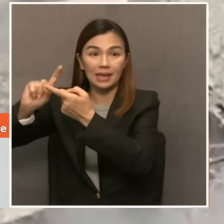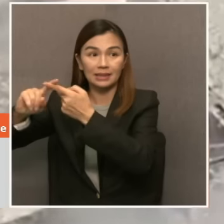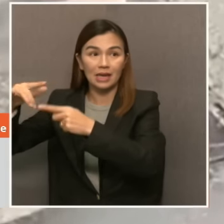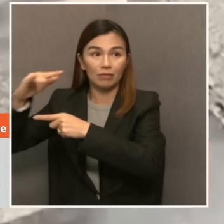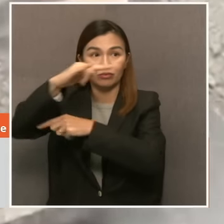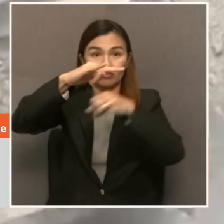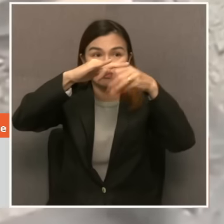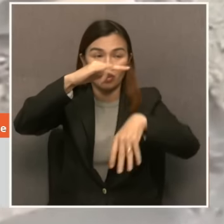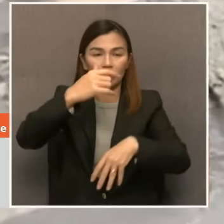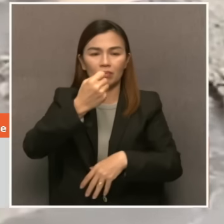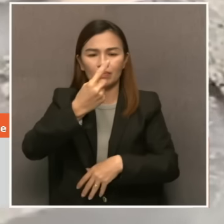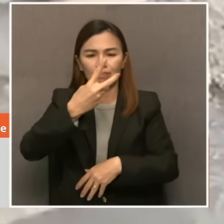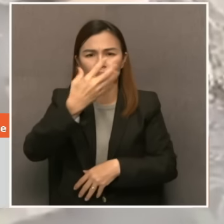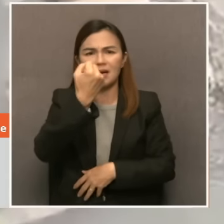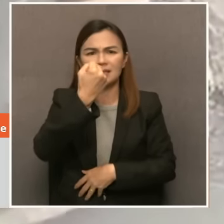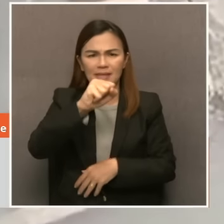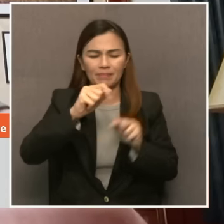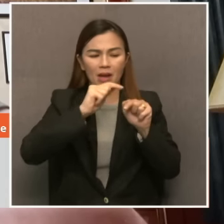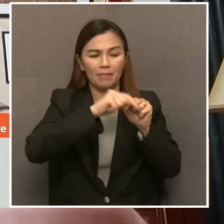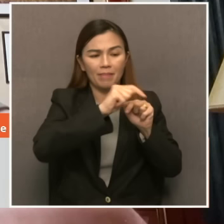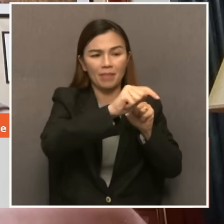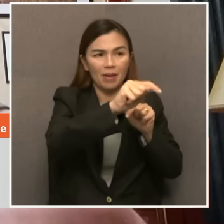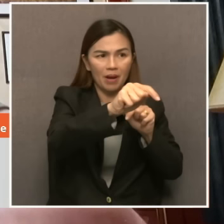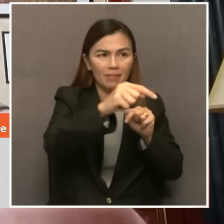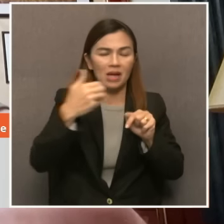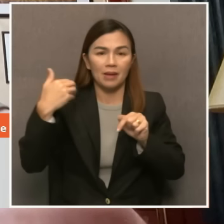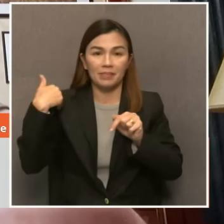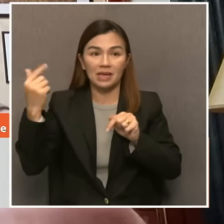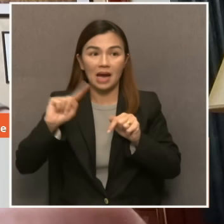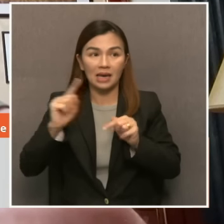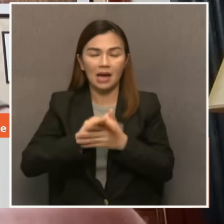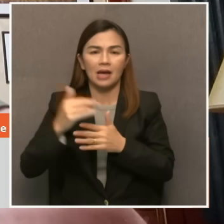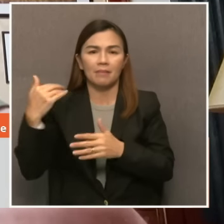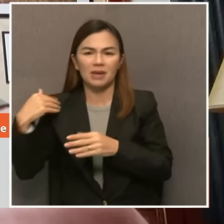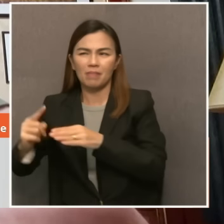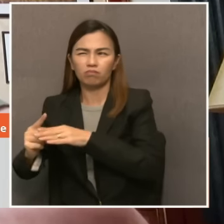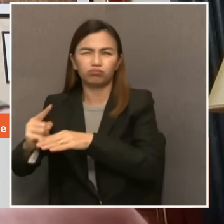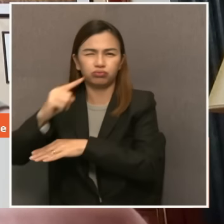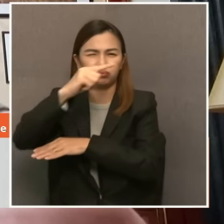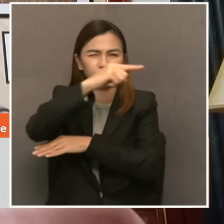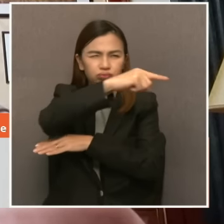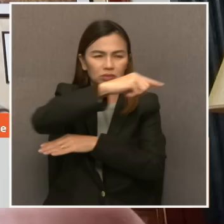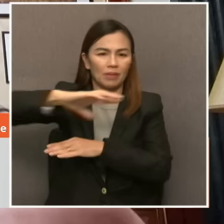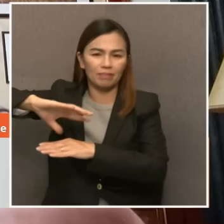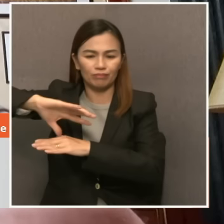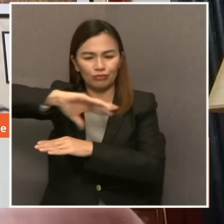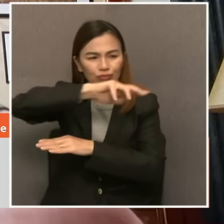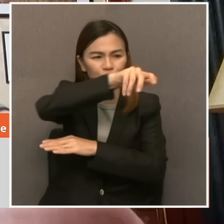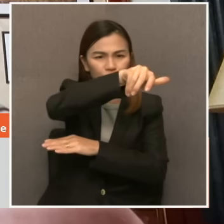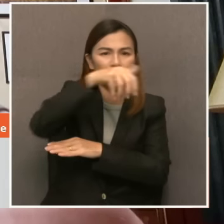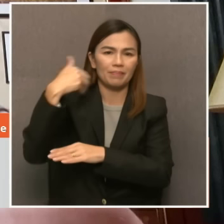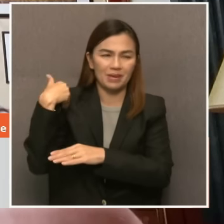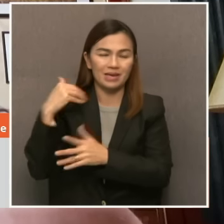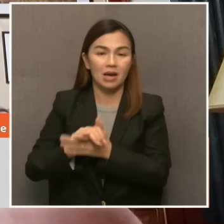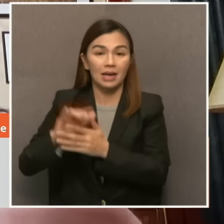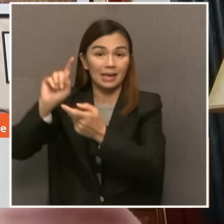งในสถานที่ต่างๆแถมยังมีการใช้ขีปนาวุธร่อนในการโจมตีด้วยเขาบอกว่ารัสเซียเนี่ยมีเป้าหมายที่จะโจม